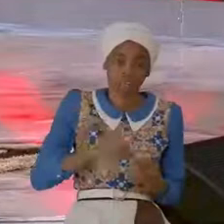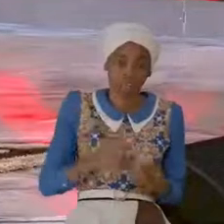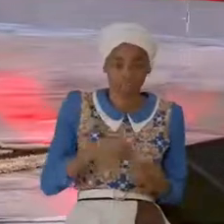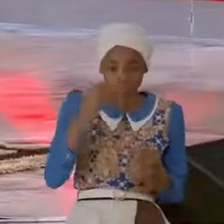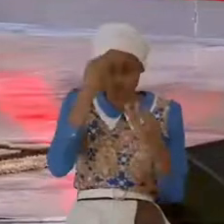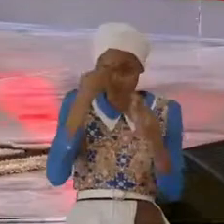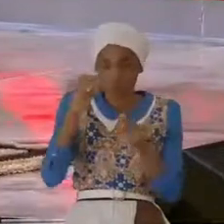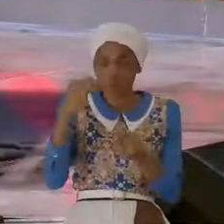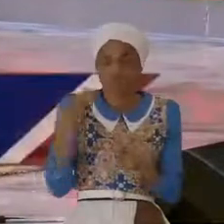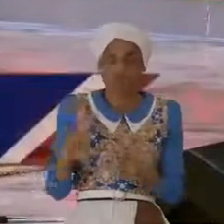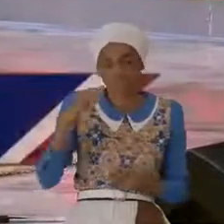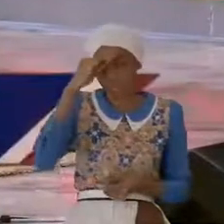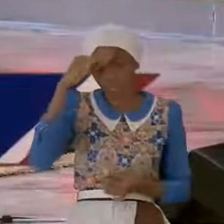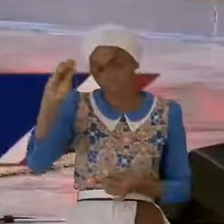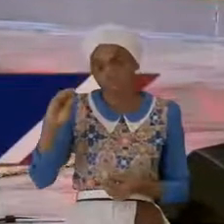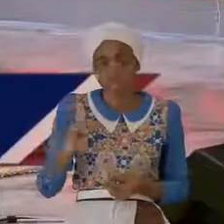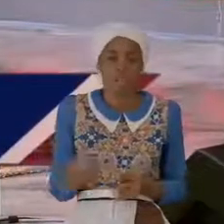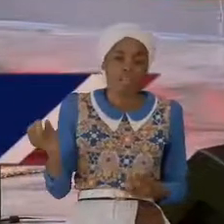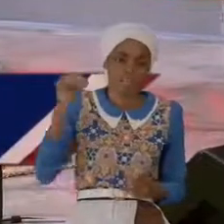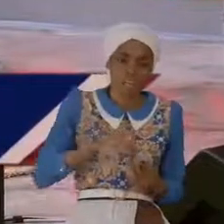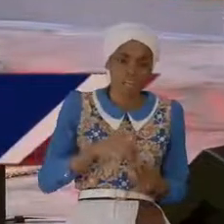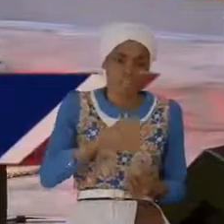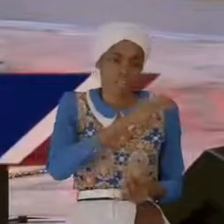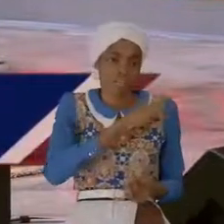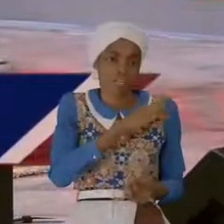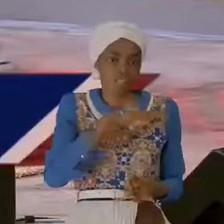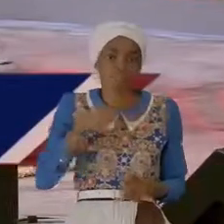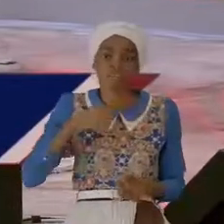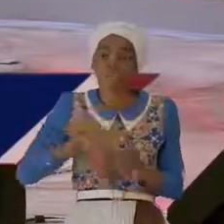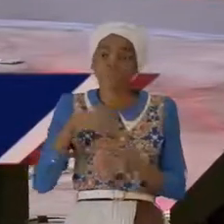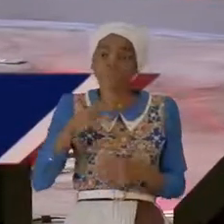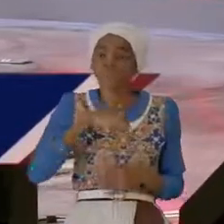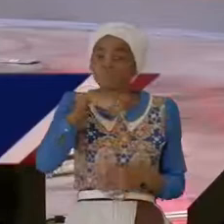hommes, vous ajoutez le caractère dépravé,